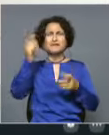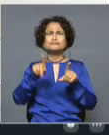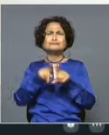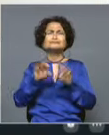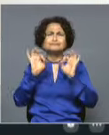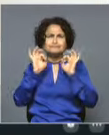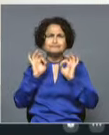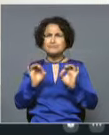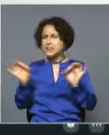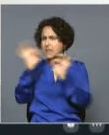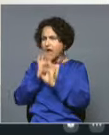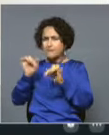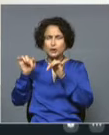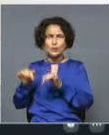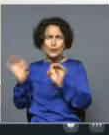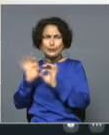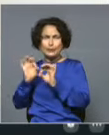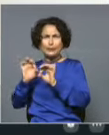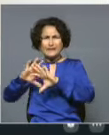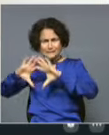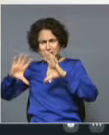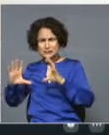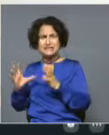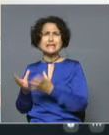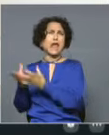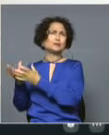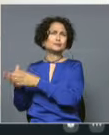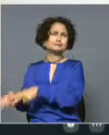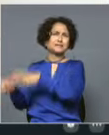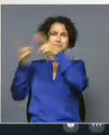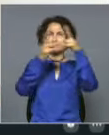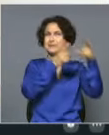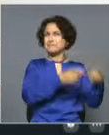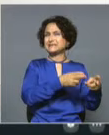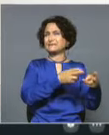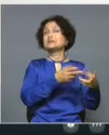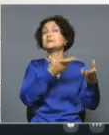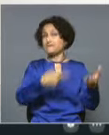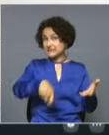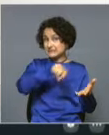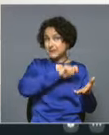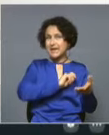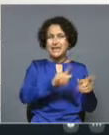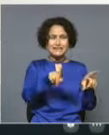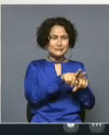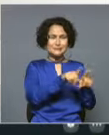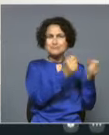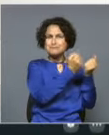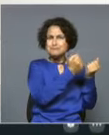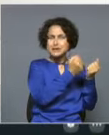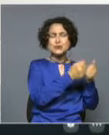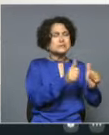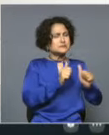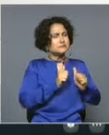се обезлюдяват тук и всички заедно, отивайки в Испания, се заселват на едно и също място и продължават да